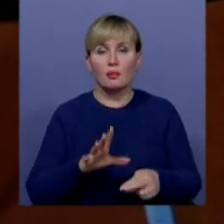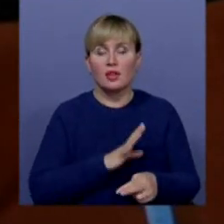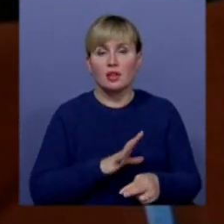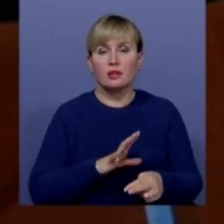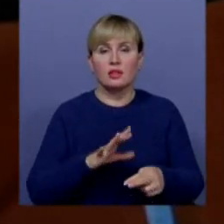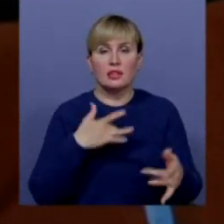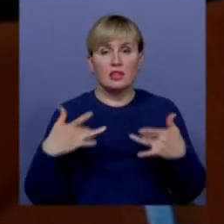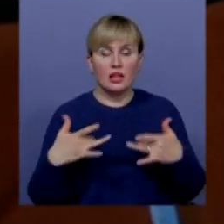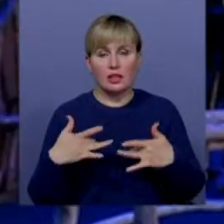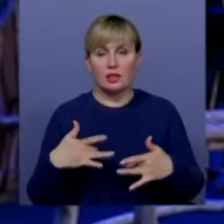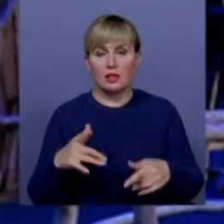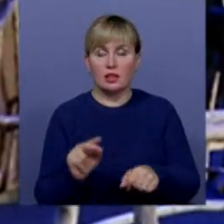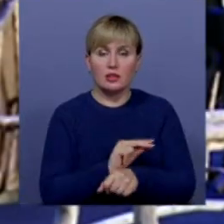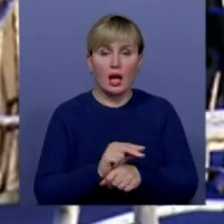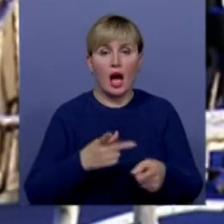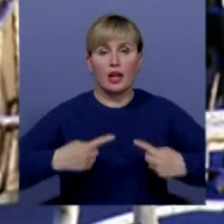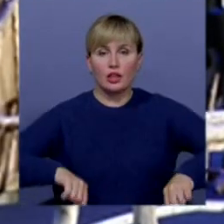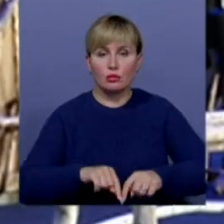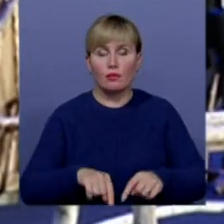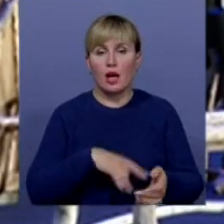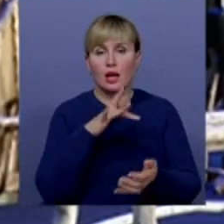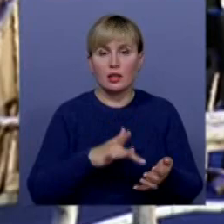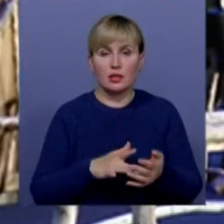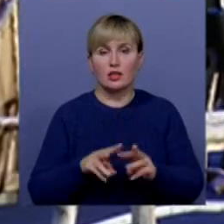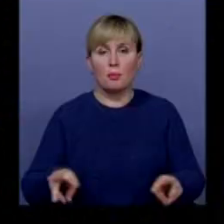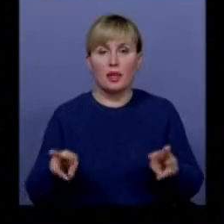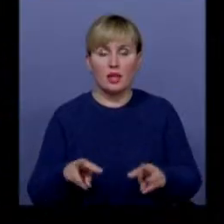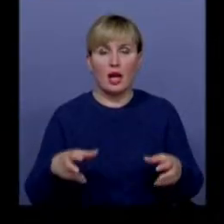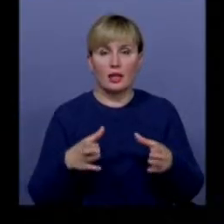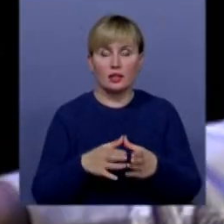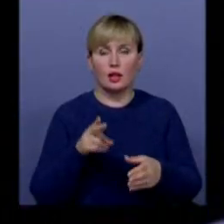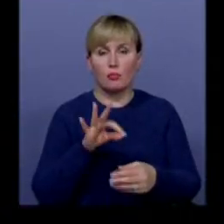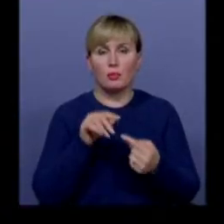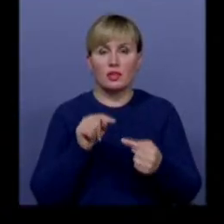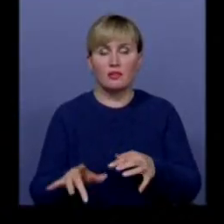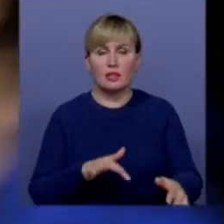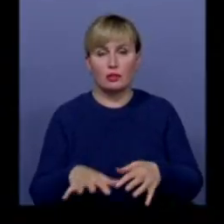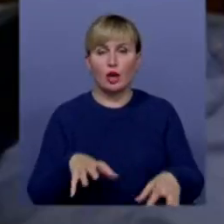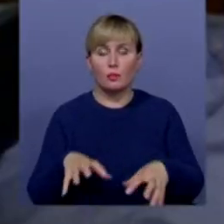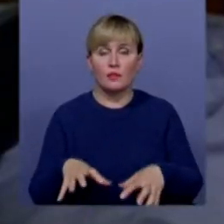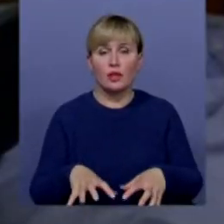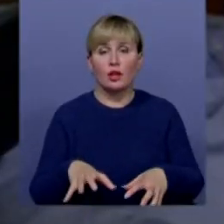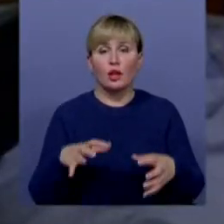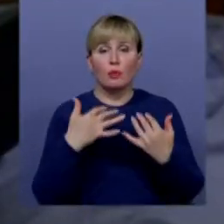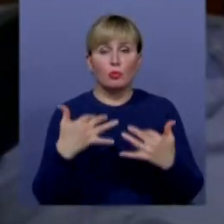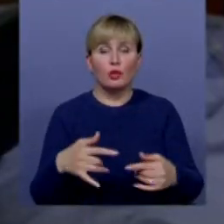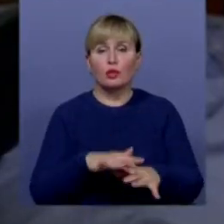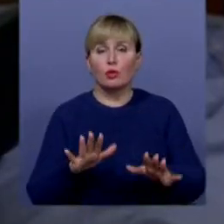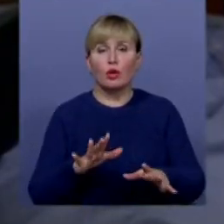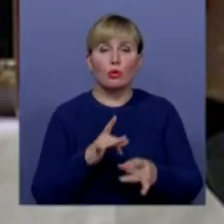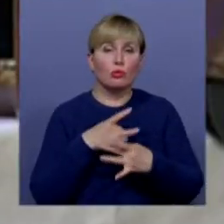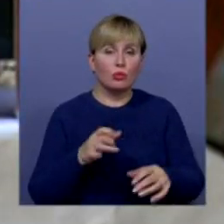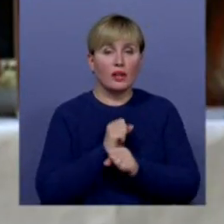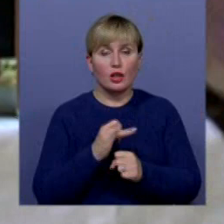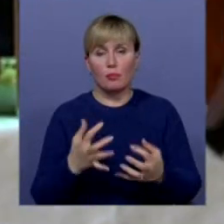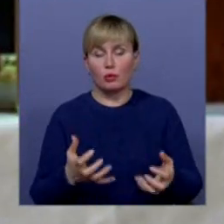рода театральной терапией, организованной городским департаментом агентства по противодействию коррупции. Публика не только культурно отдохнула, но